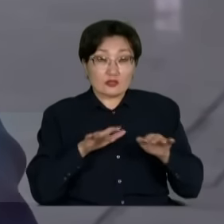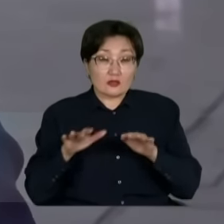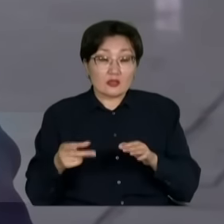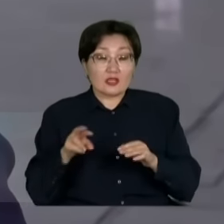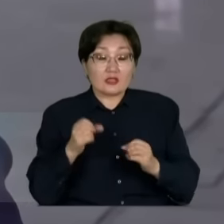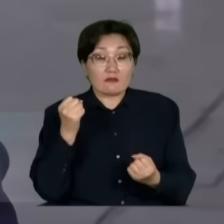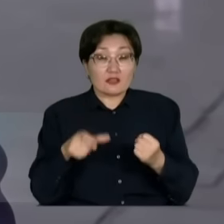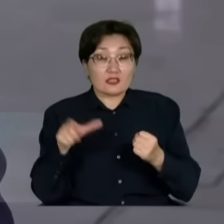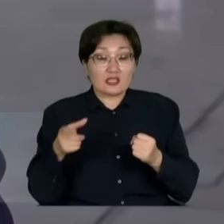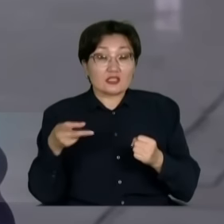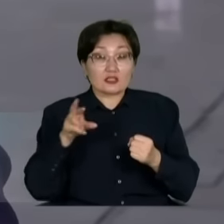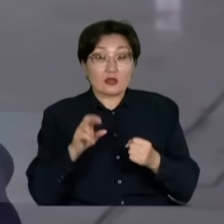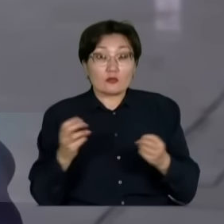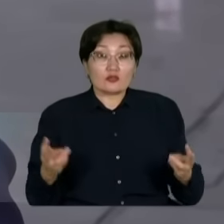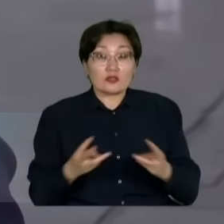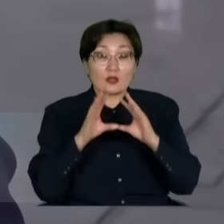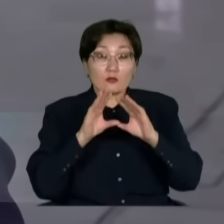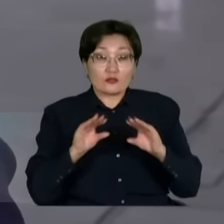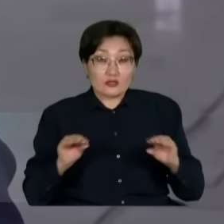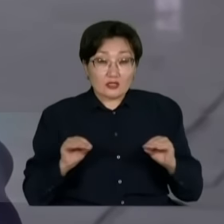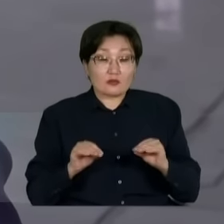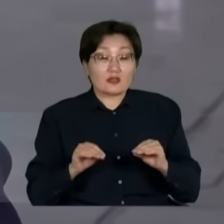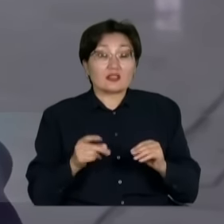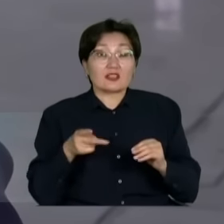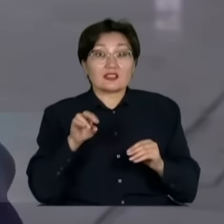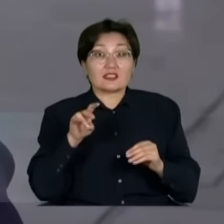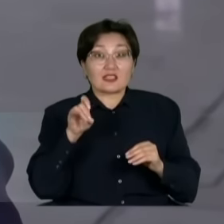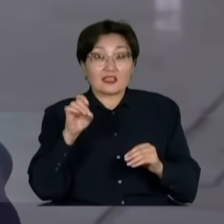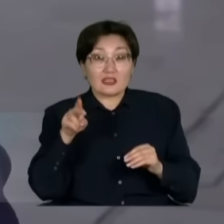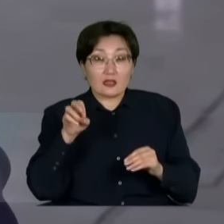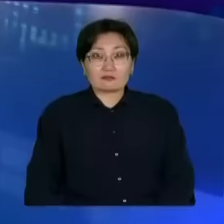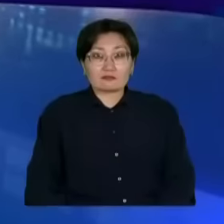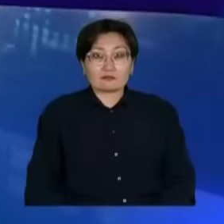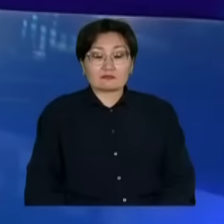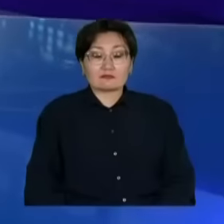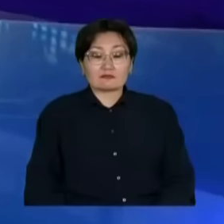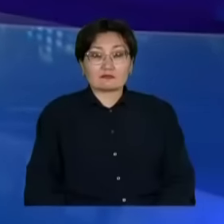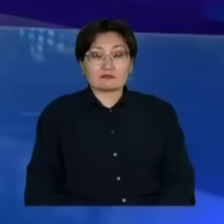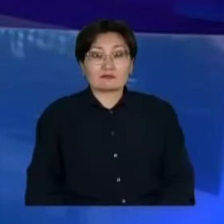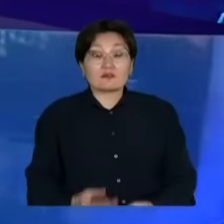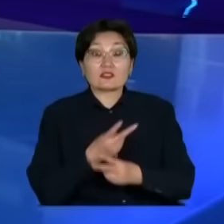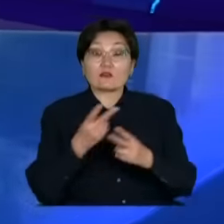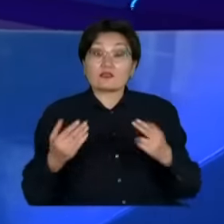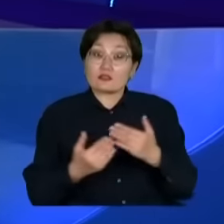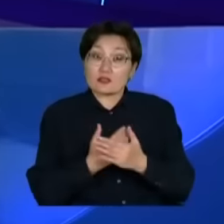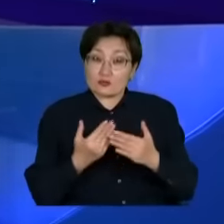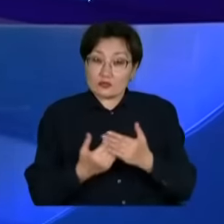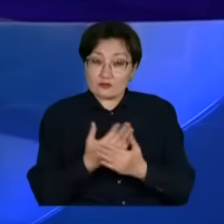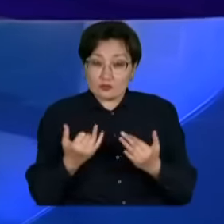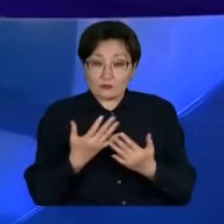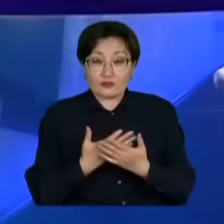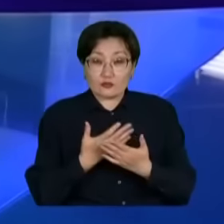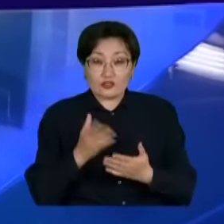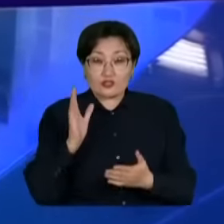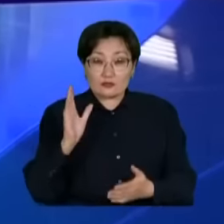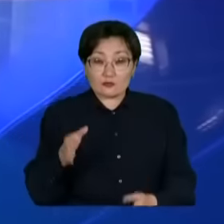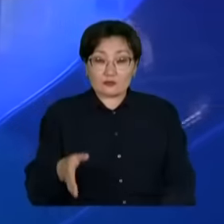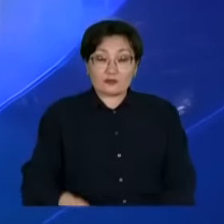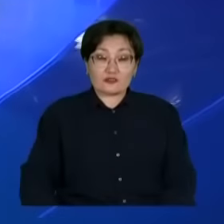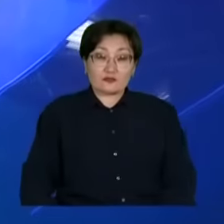водителей для пожарных бойцов и для Десантников вы смотрите новости и вот что вас ждёт во второй